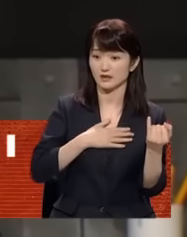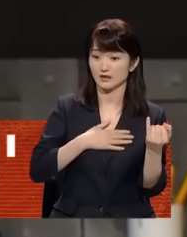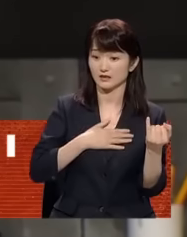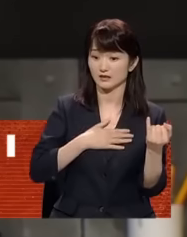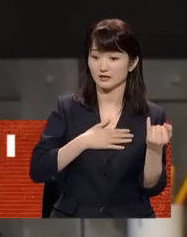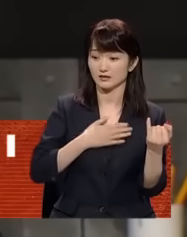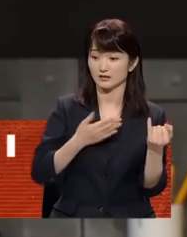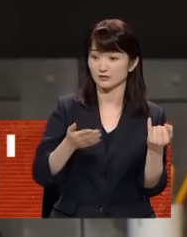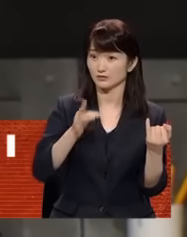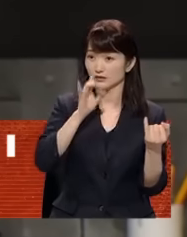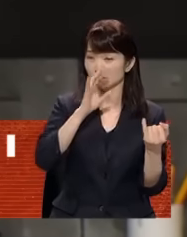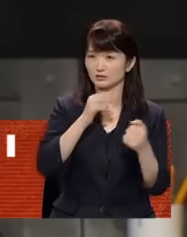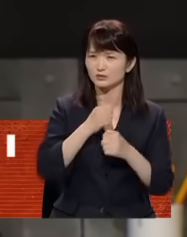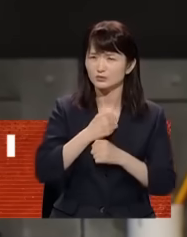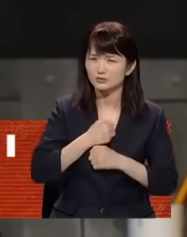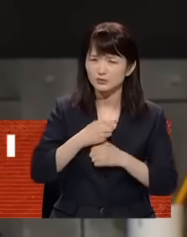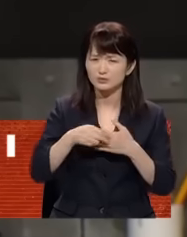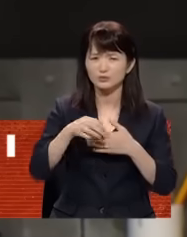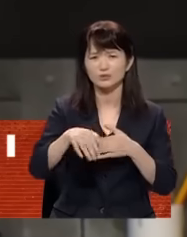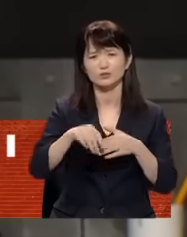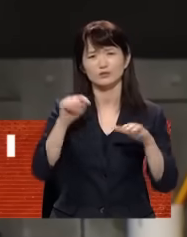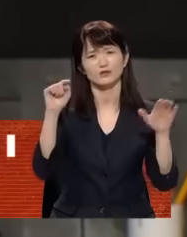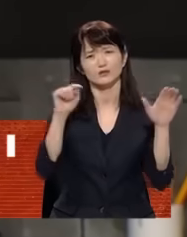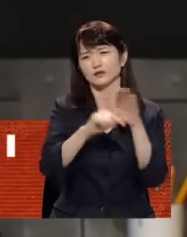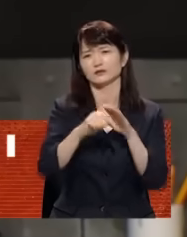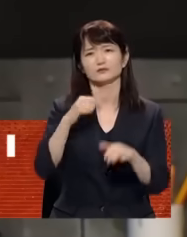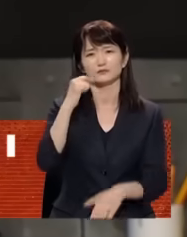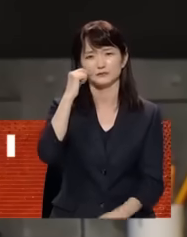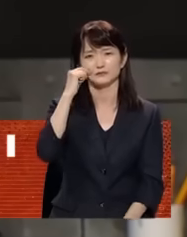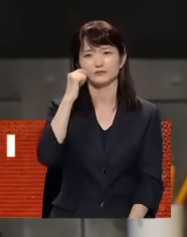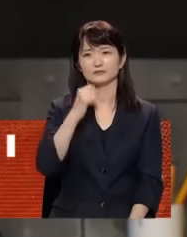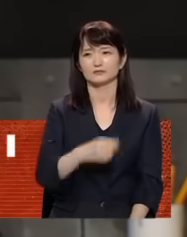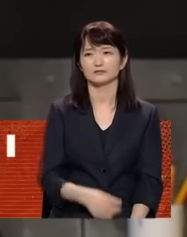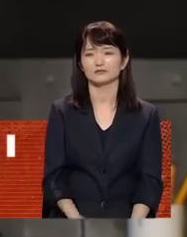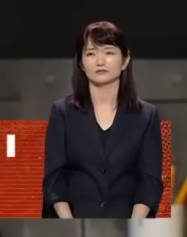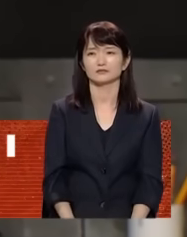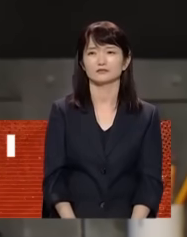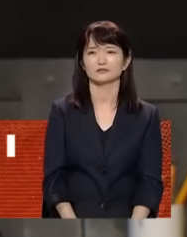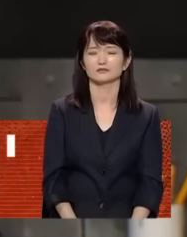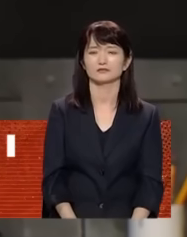된다는 그런 조심스러운 마음에 병원도 제대로 못 다녔다라는 겁니다